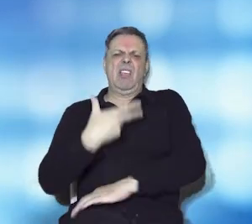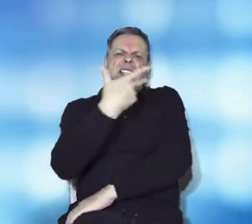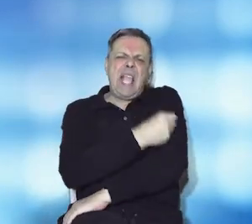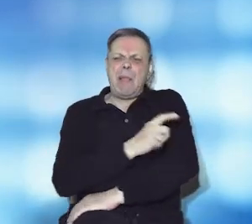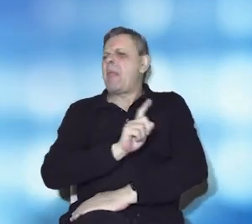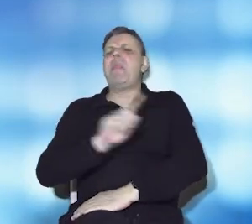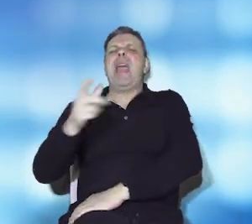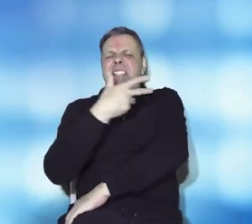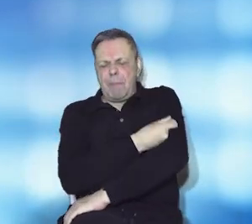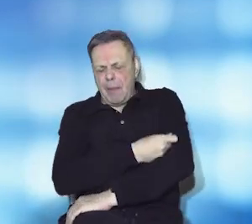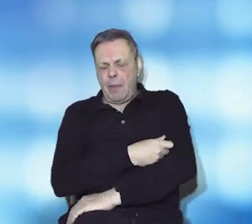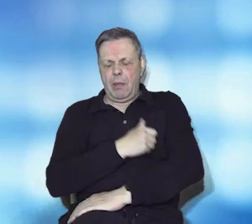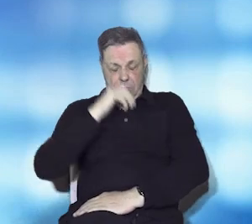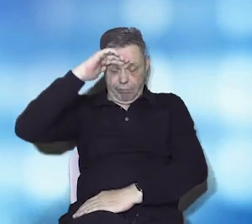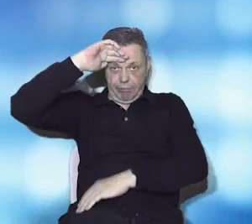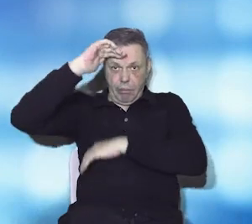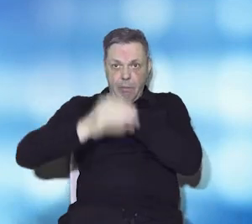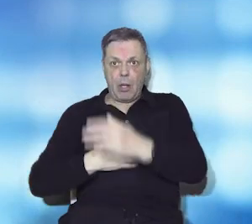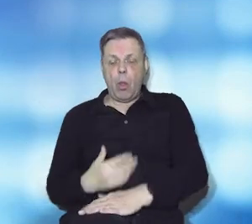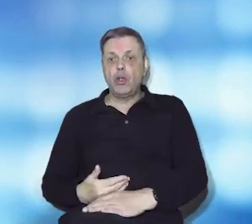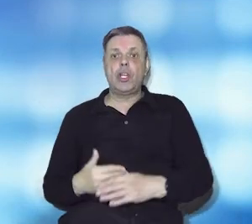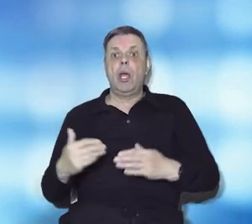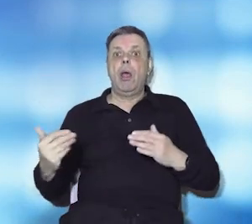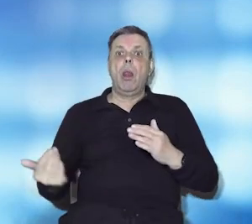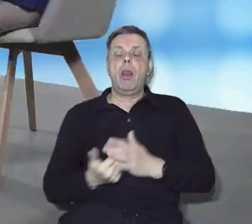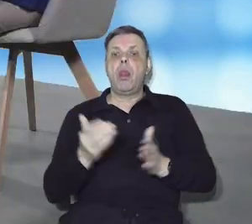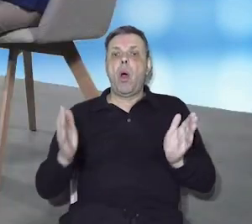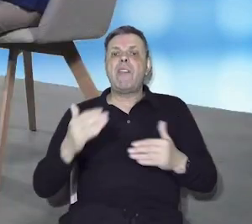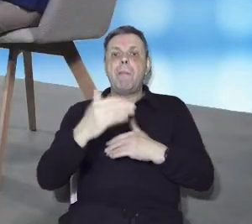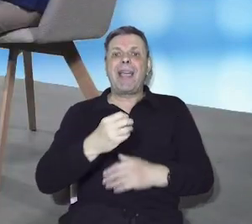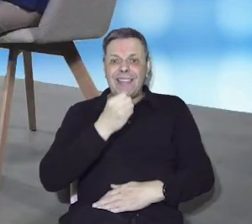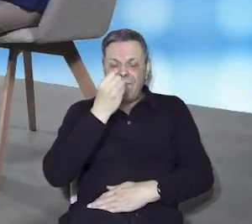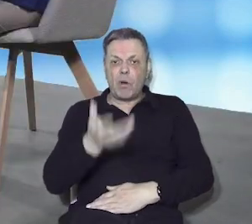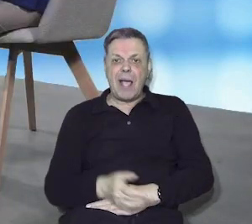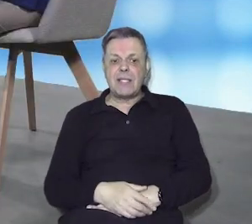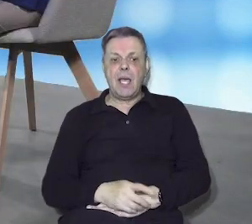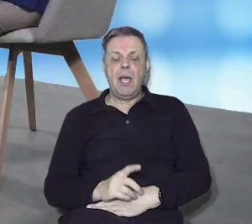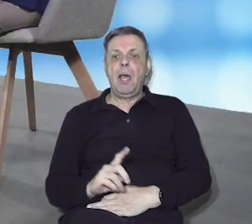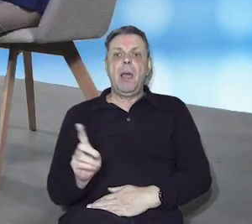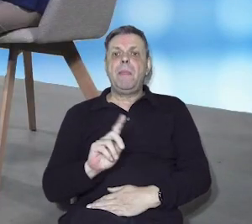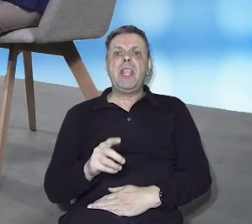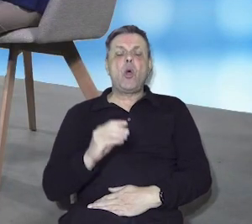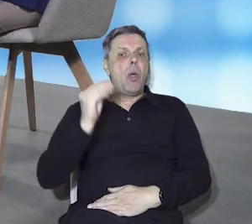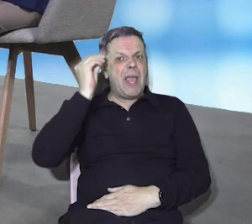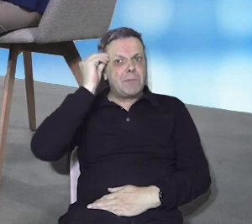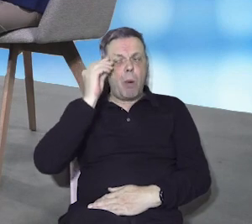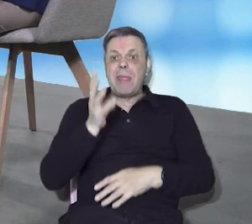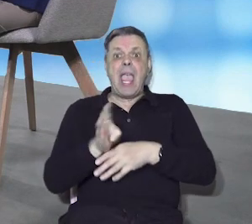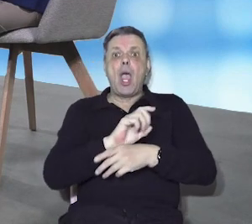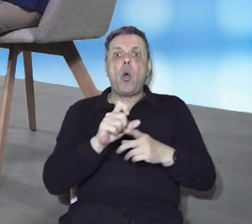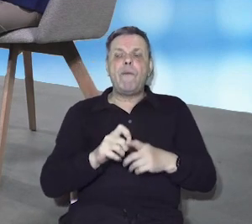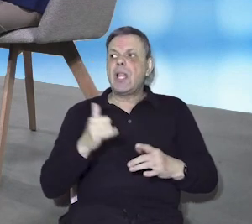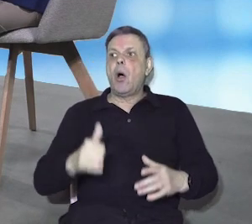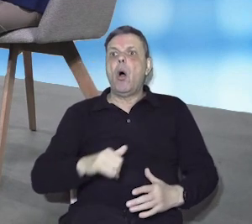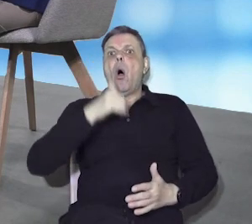tako dalje. Na jedan put preko noći novi paket informacija, više niko ne spominje pandemiju, sad je na jedan